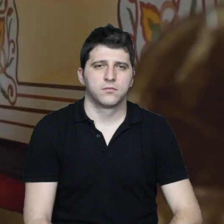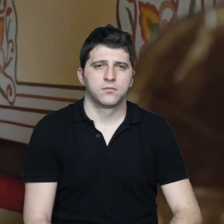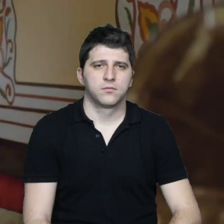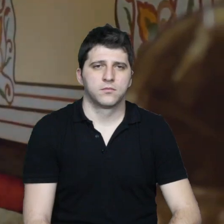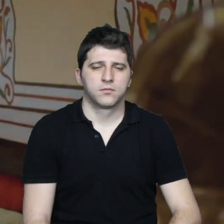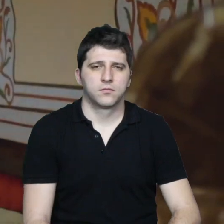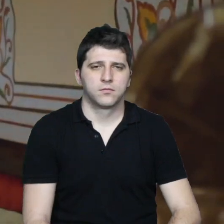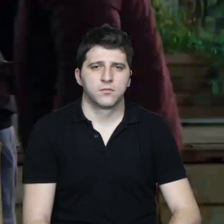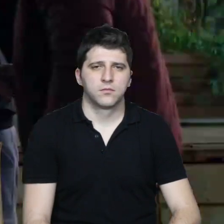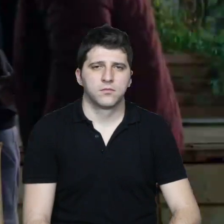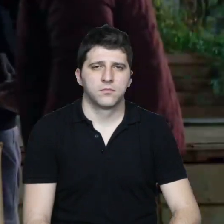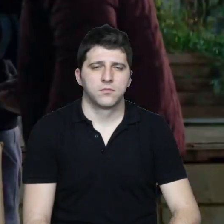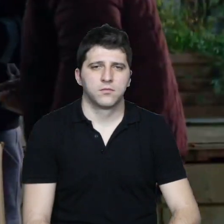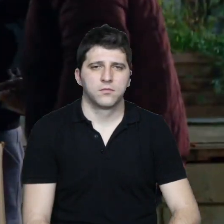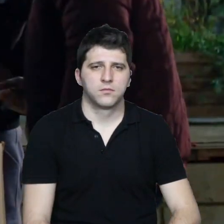Kalktı.